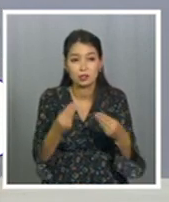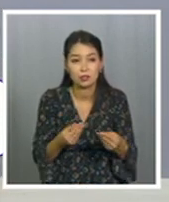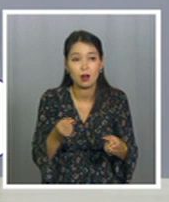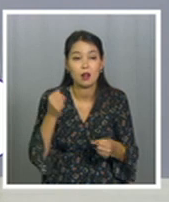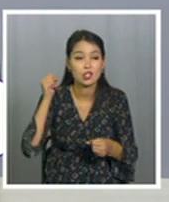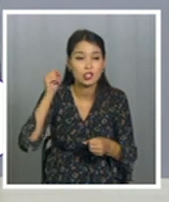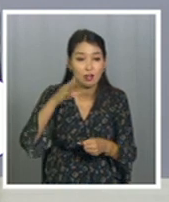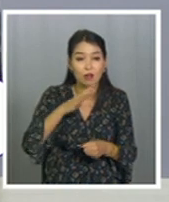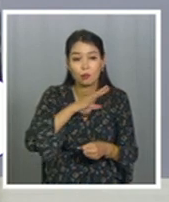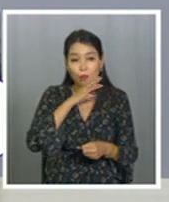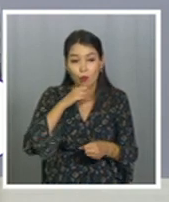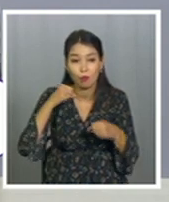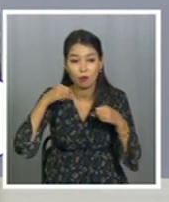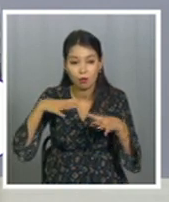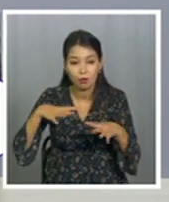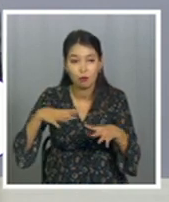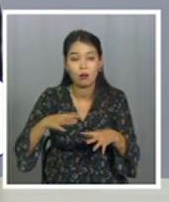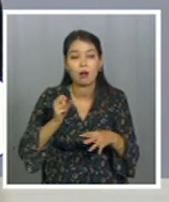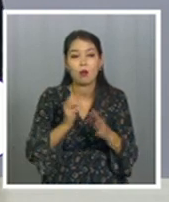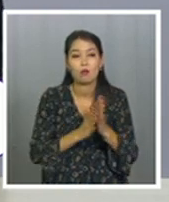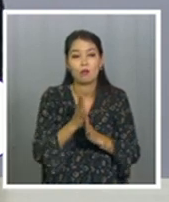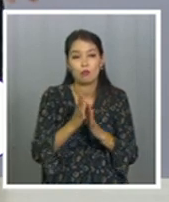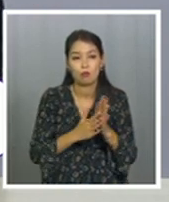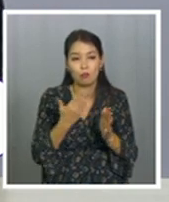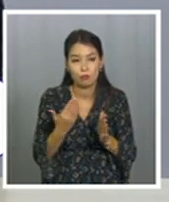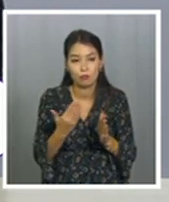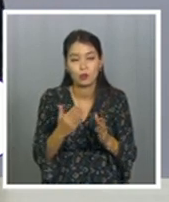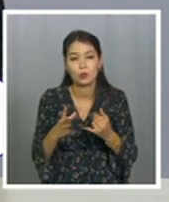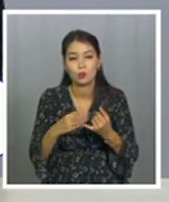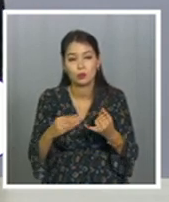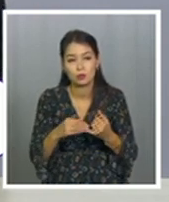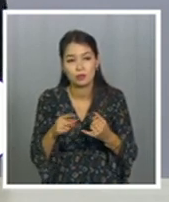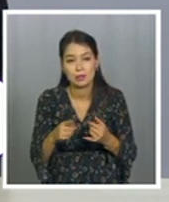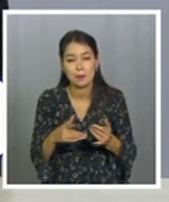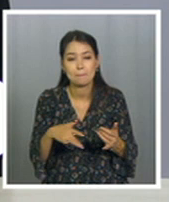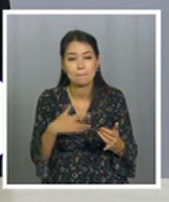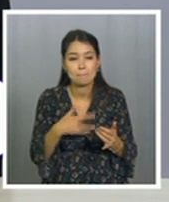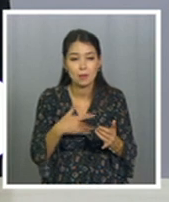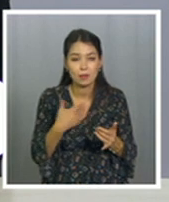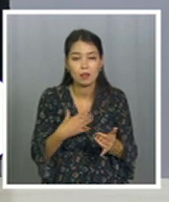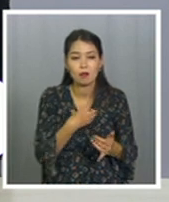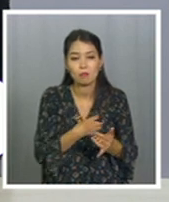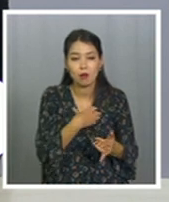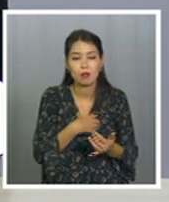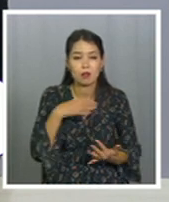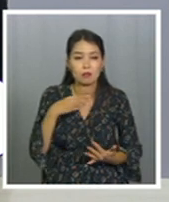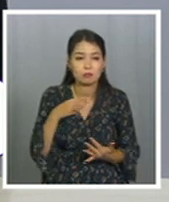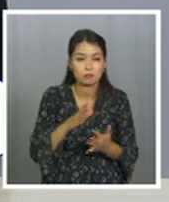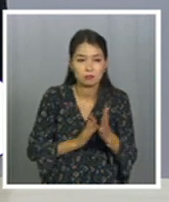көп түсетін жағында өсімдіктердің топырақтан минералды қоректік заттарды сіңірумен қатар,